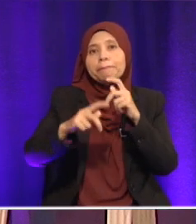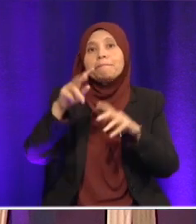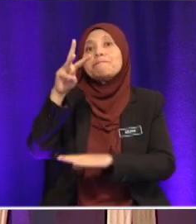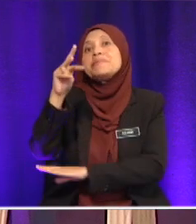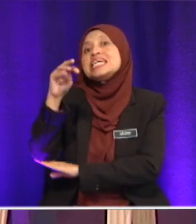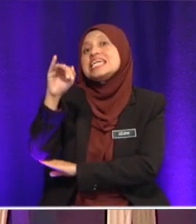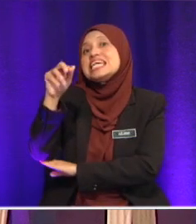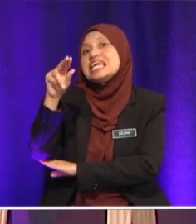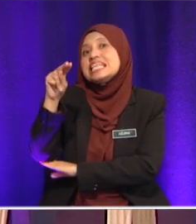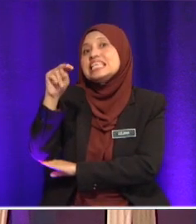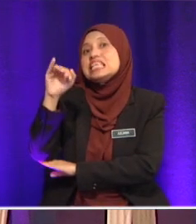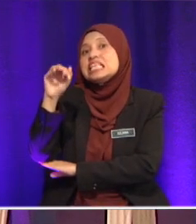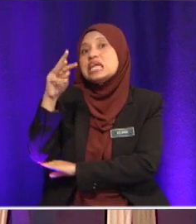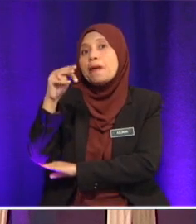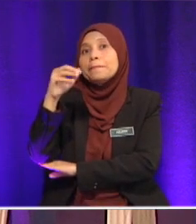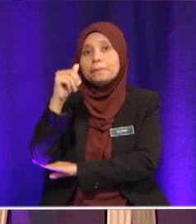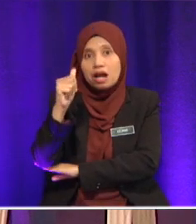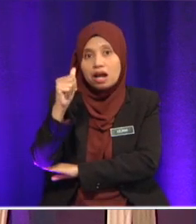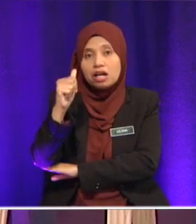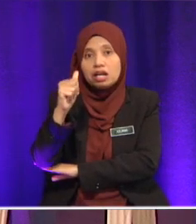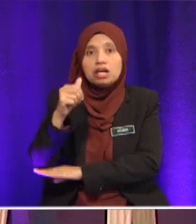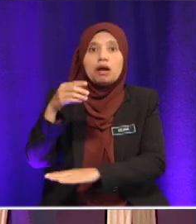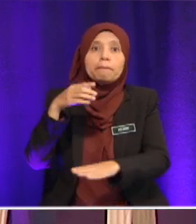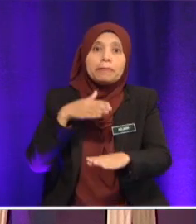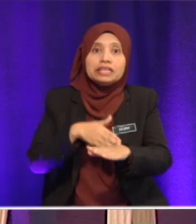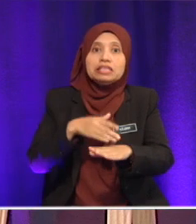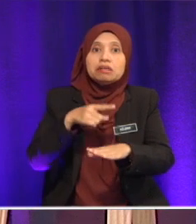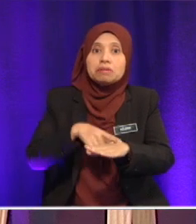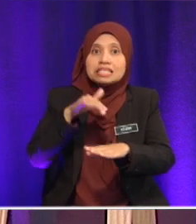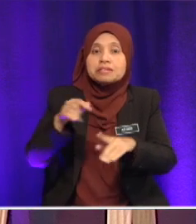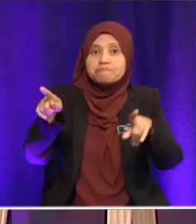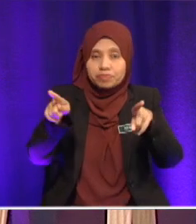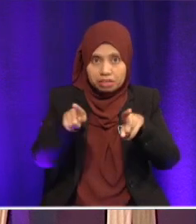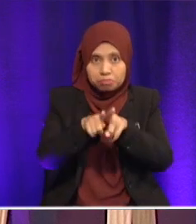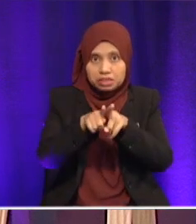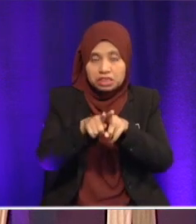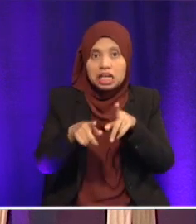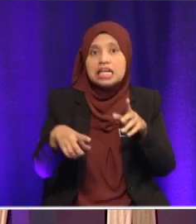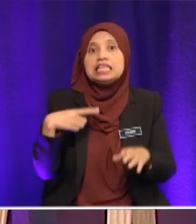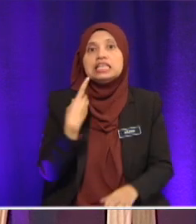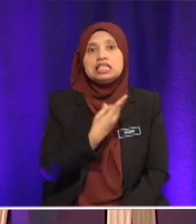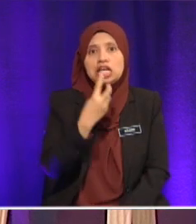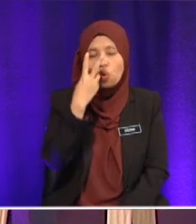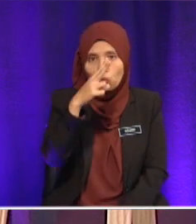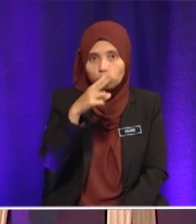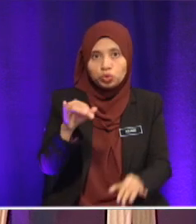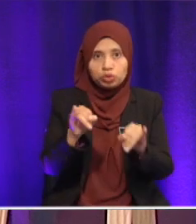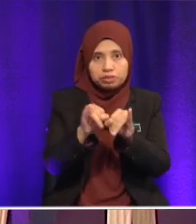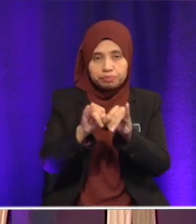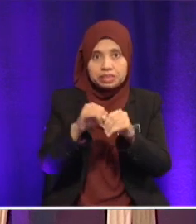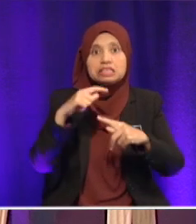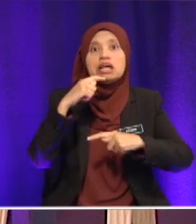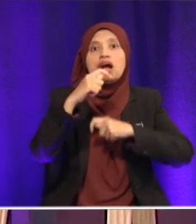kedebat tetapi pada masa yang sama kita juga lihat pada murid yang berada pada tahap 4 tahap 5 dan tahap 6